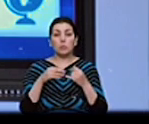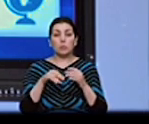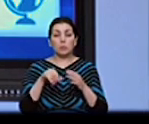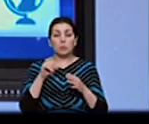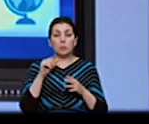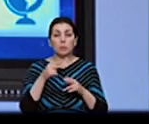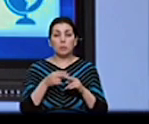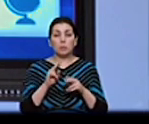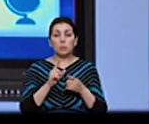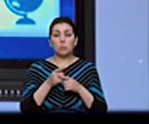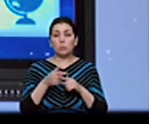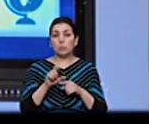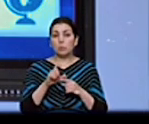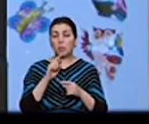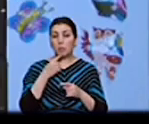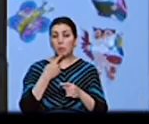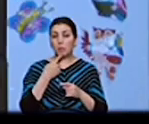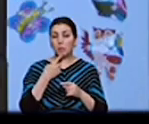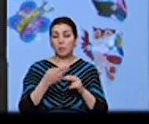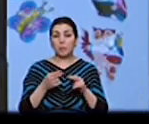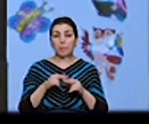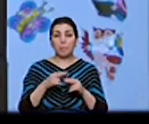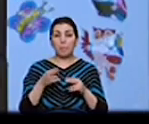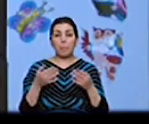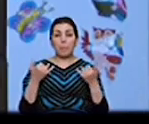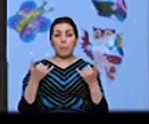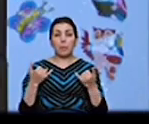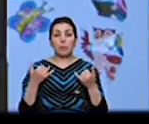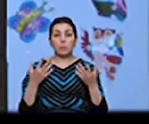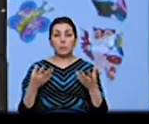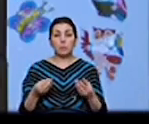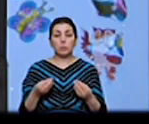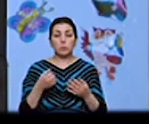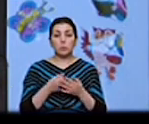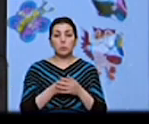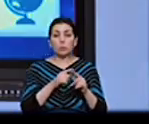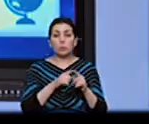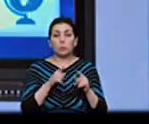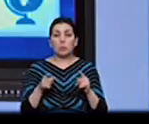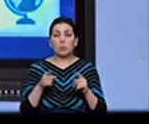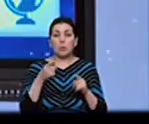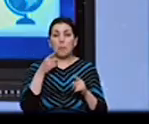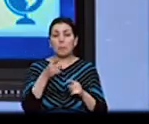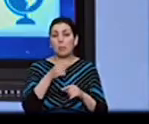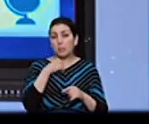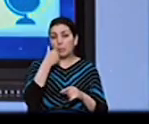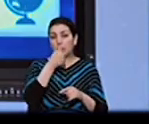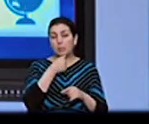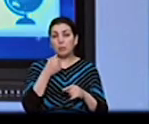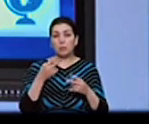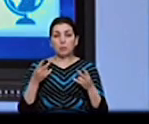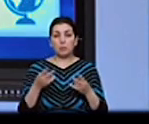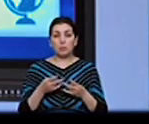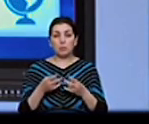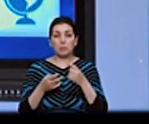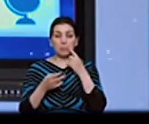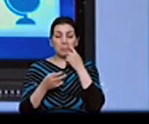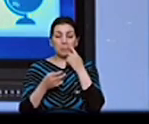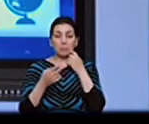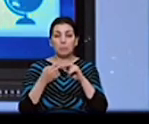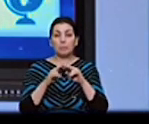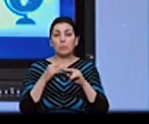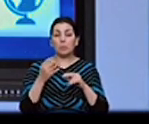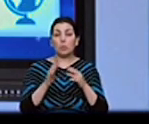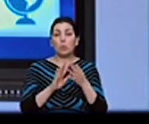qayta tiklanishi juda qiyin ekan. Chunki hozirgi holatga kelgunicha ming yillar kerak bo'ladi. Shuning